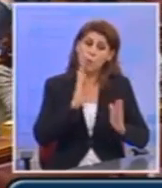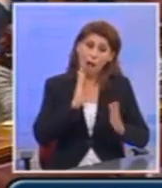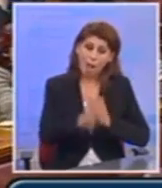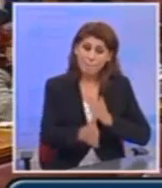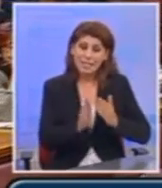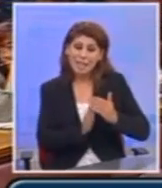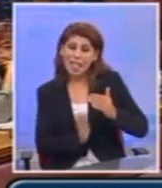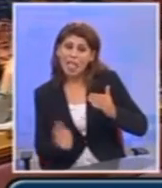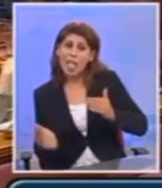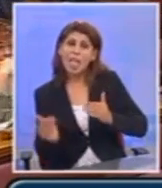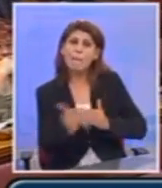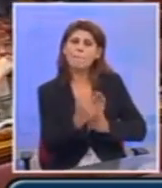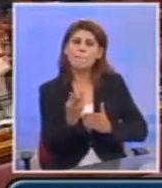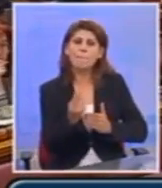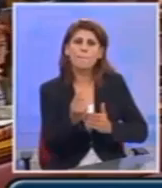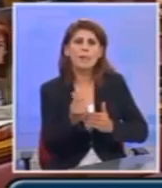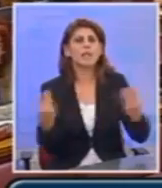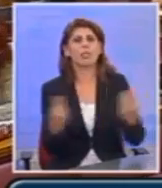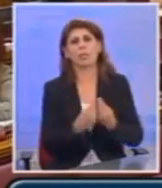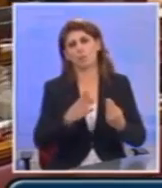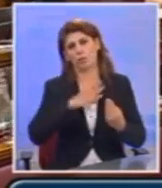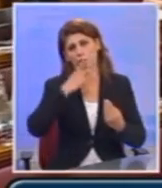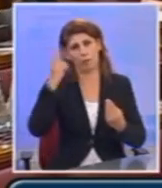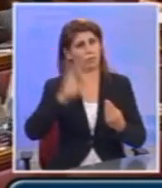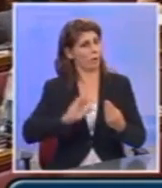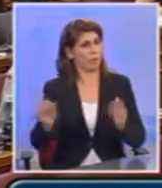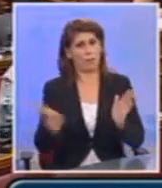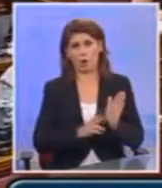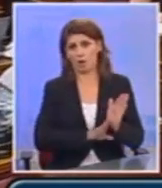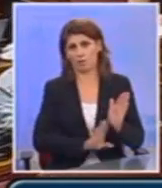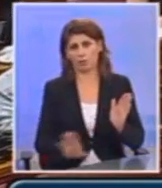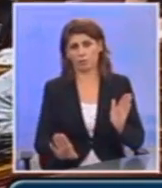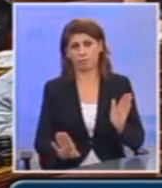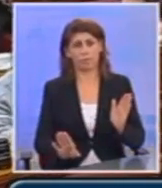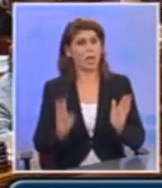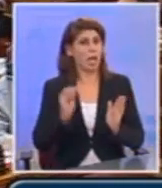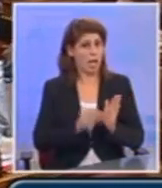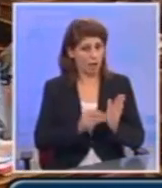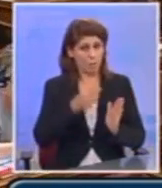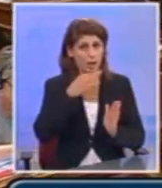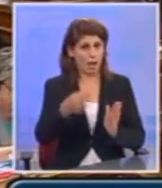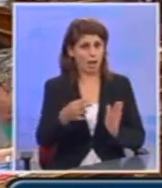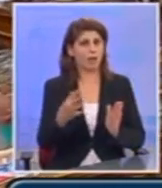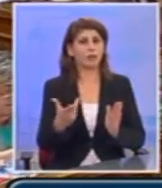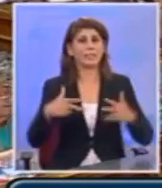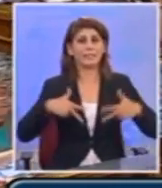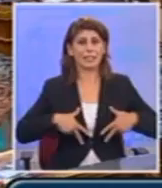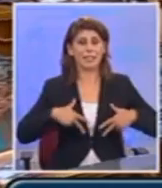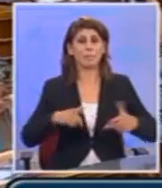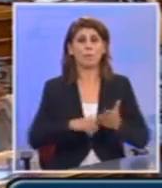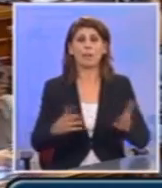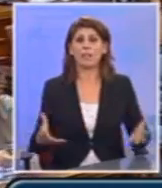εμμέσως αντιβαίνουν στα ανθρώπινα δικαιώματα επίσης δηλώνεται αναφέρεται επίσης ότι τα κράτη θα πρέπει να